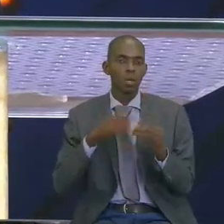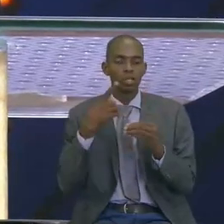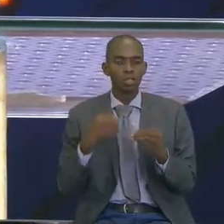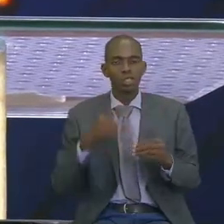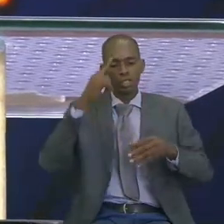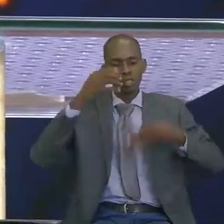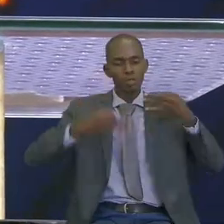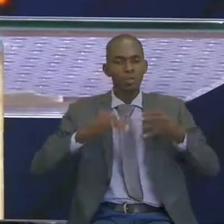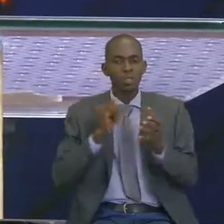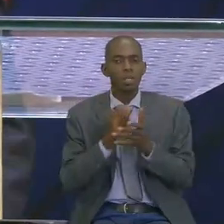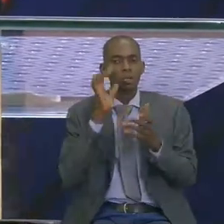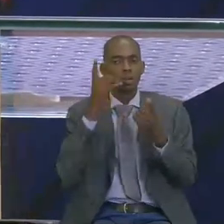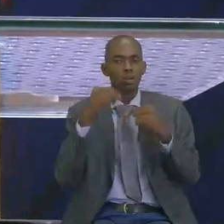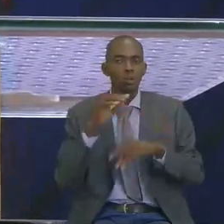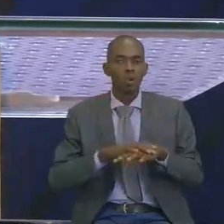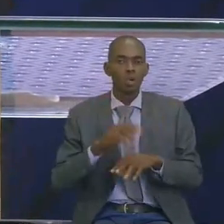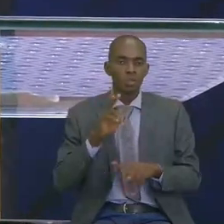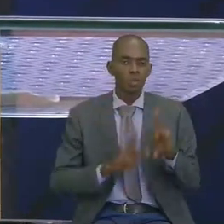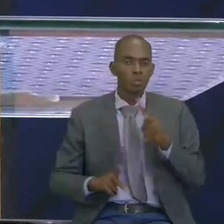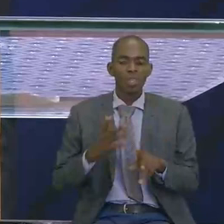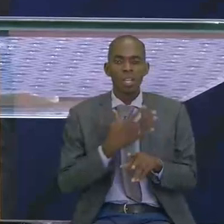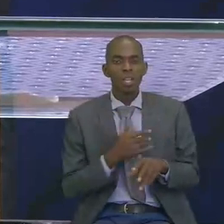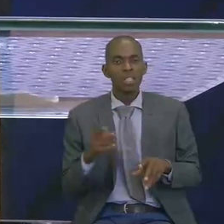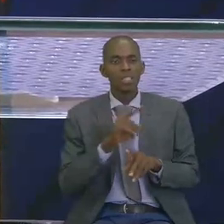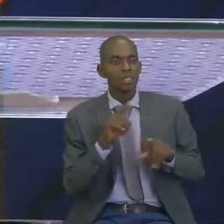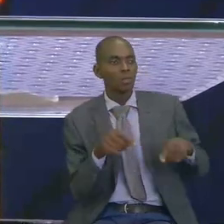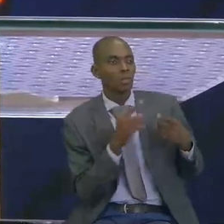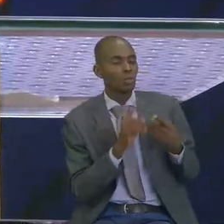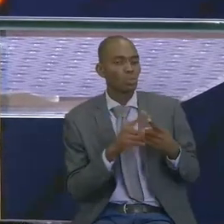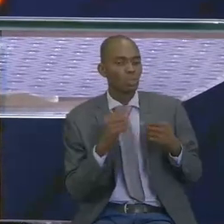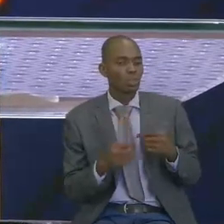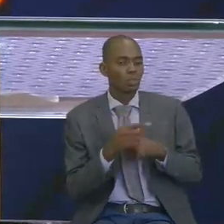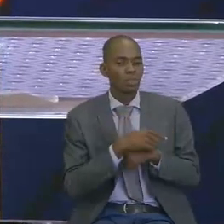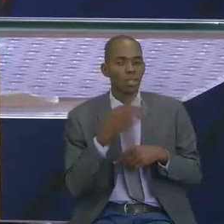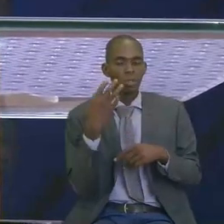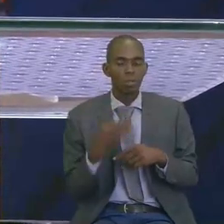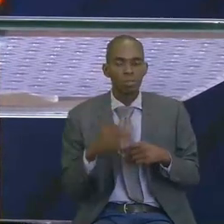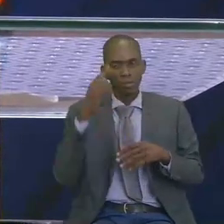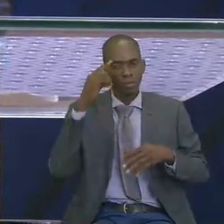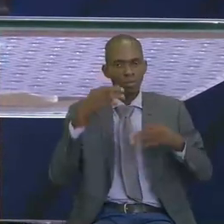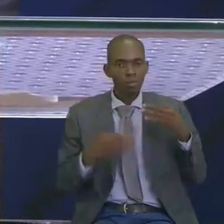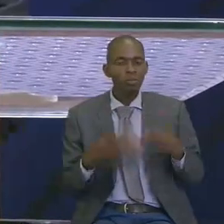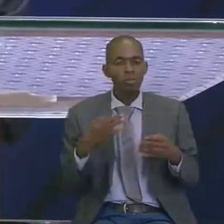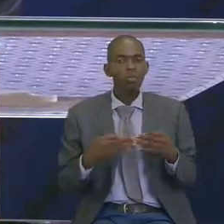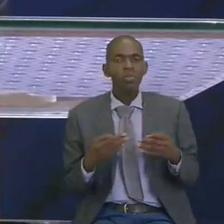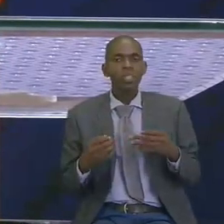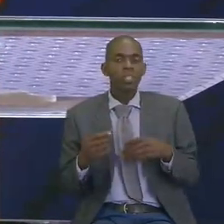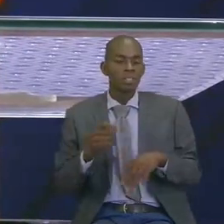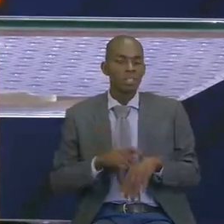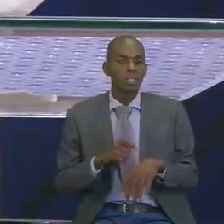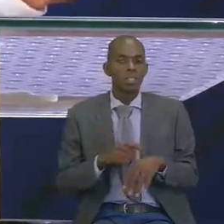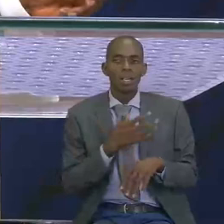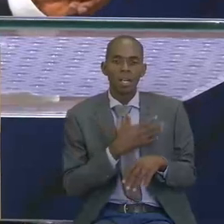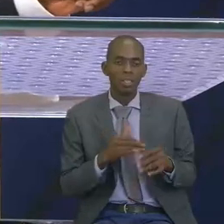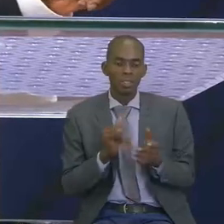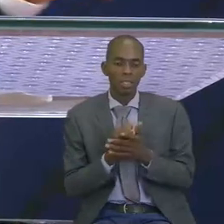viendra sur les gens qui ne se repentent pas volontairement et qui vont jusqu'où ils attendent le jour du jugement, que la pierre